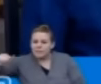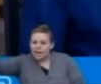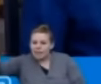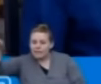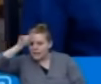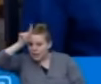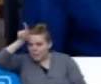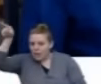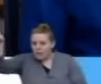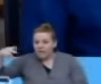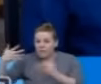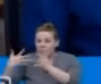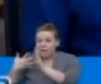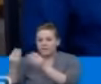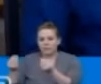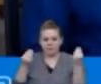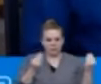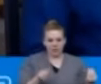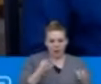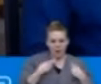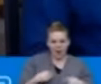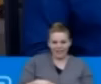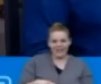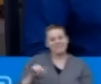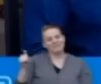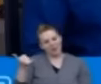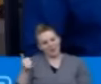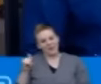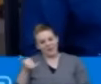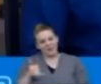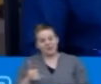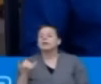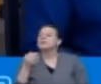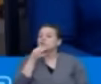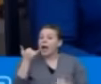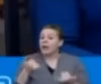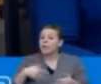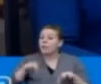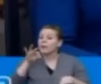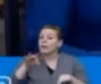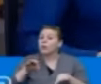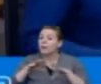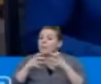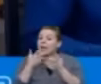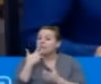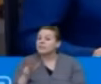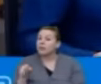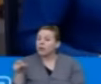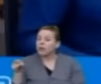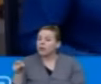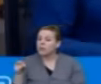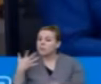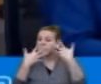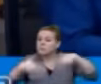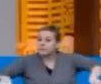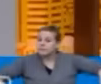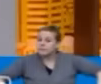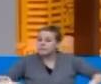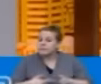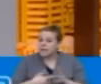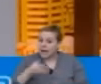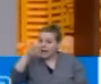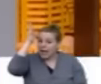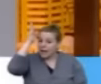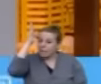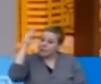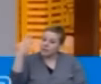את הדברים, מביא... שנייה, אולי לא השאלה, אם היום יש בחירות, המחנה הציוני בעצם יוצאת בשן ועין, כי יאיר לפיד כנראה